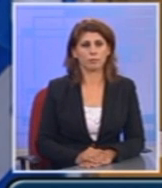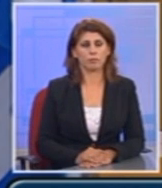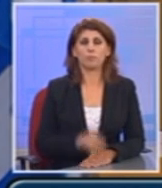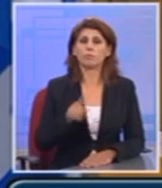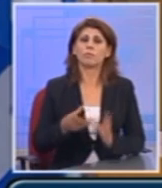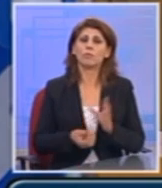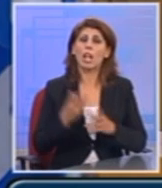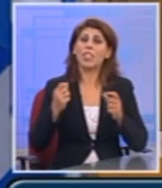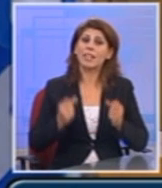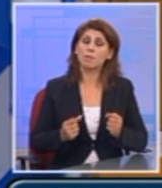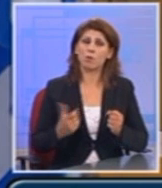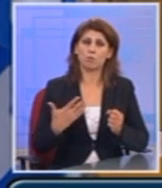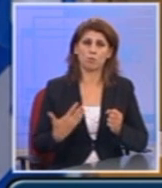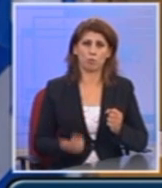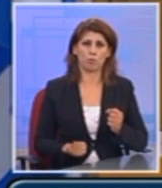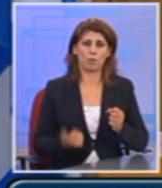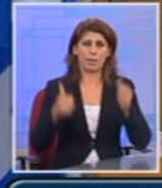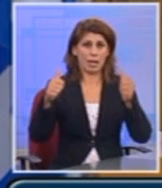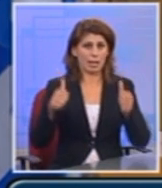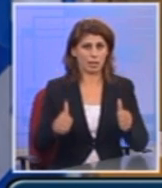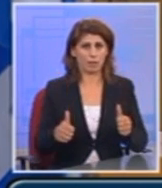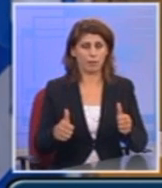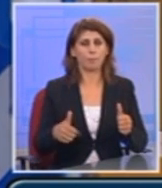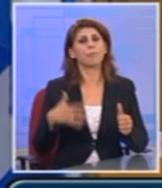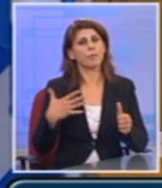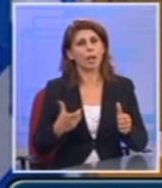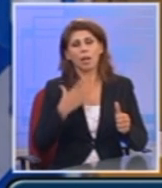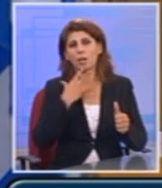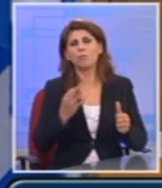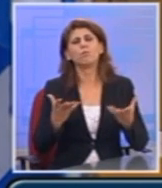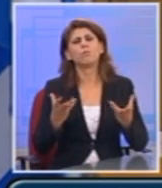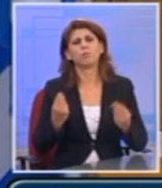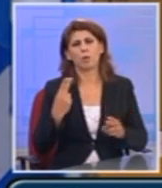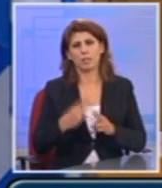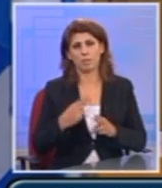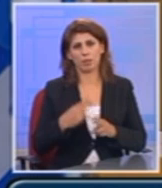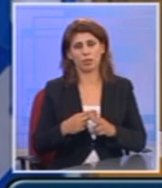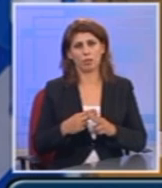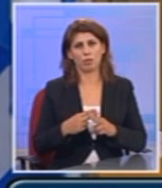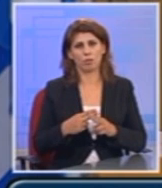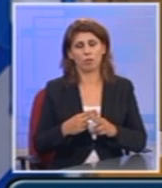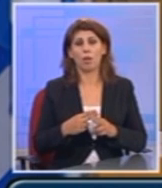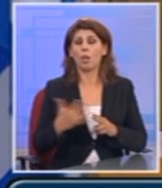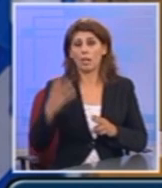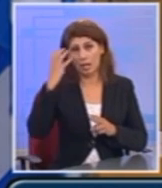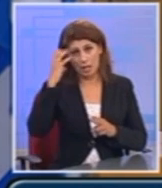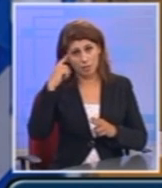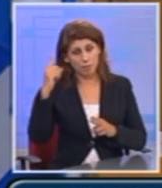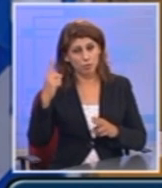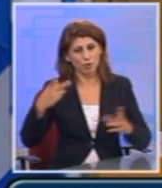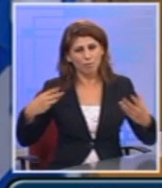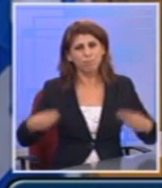νέος θεσμός που έχει εξαγγελθεί έχει λοιπόν πολύ μεγάλη σημασία να θυμόμαστε ότι το